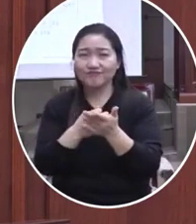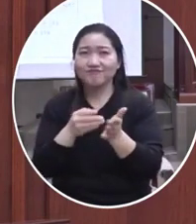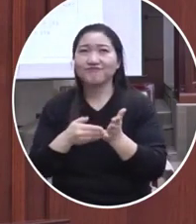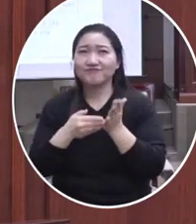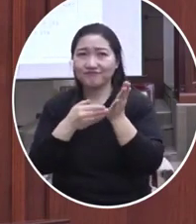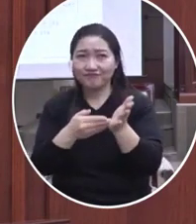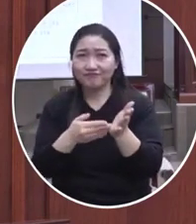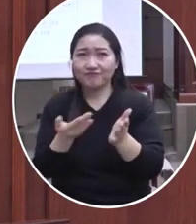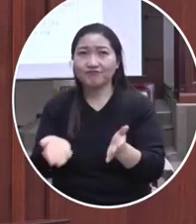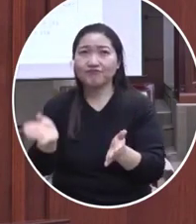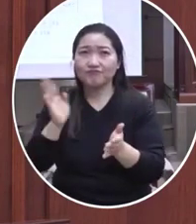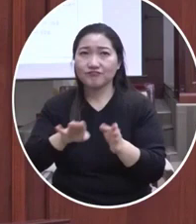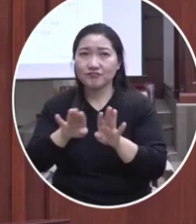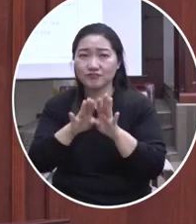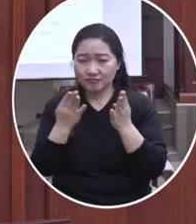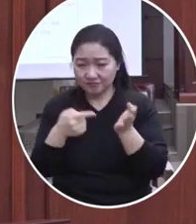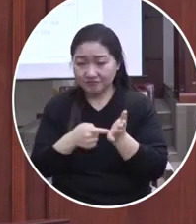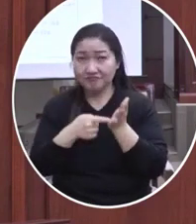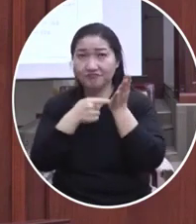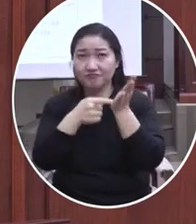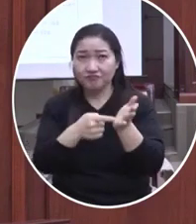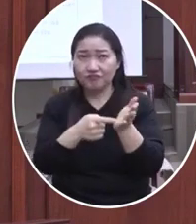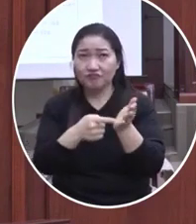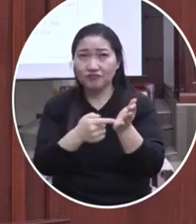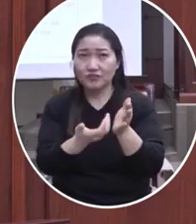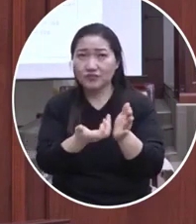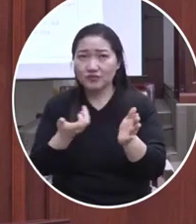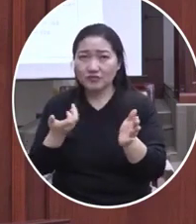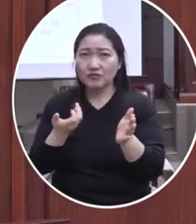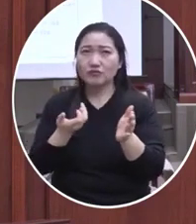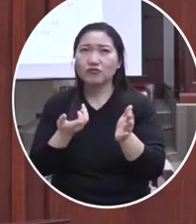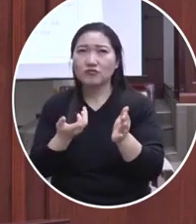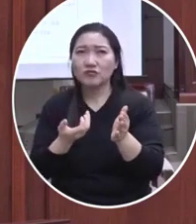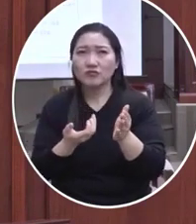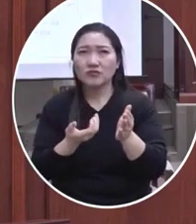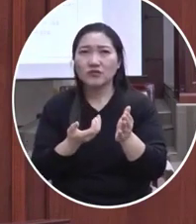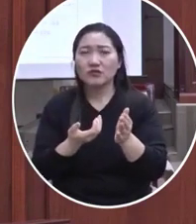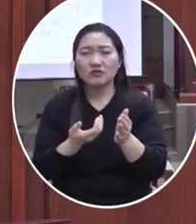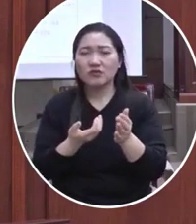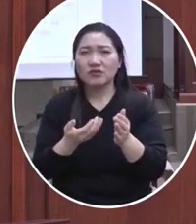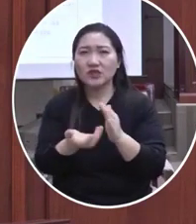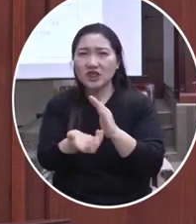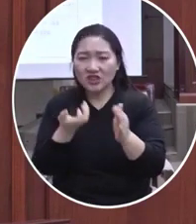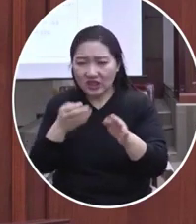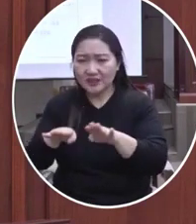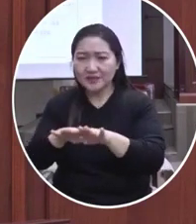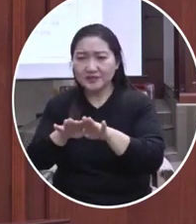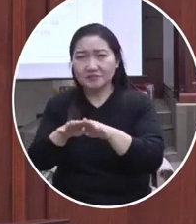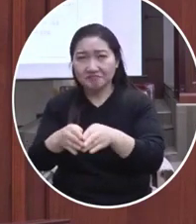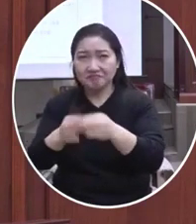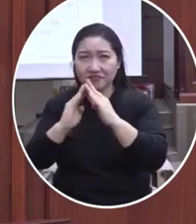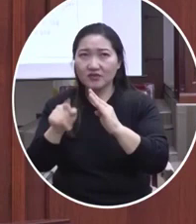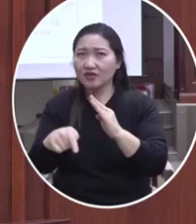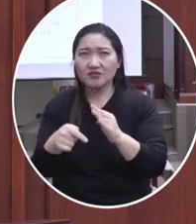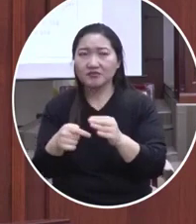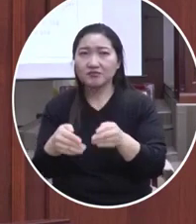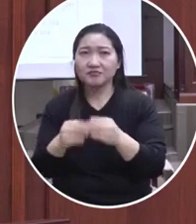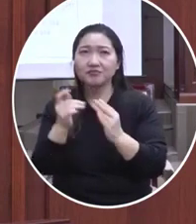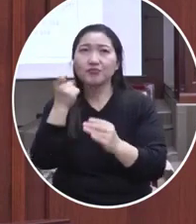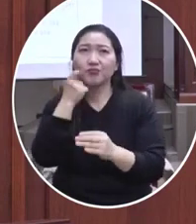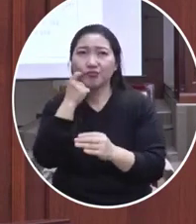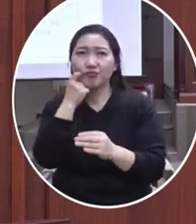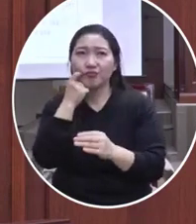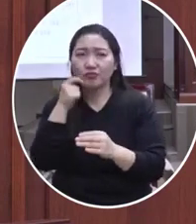규정을 개정했습니다 그러나 정 이전에 지어진 공동주택은 여전히 사각지대에 놓여 있습니다